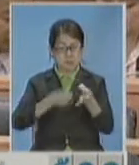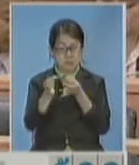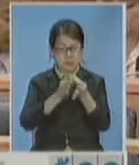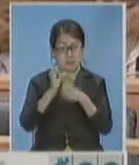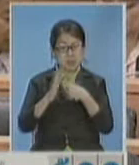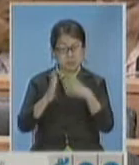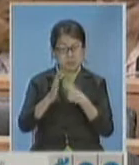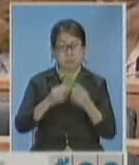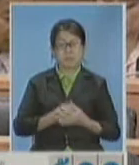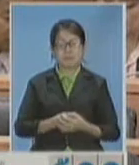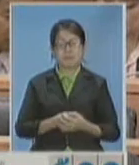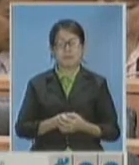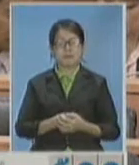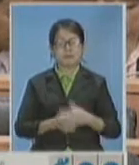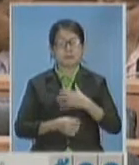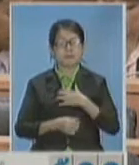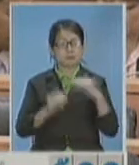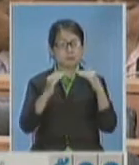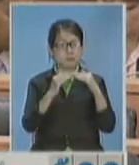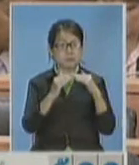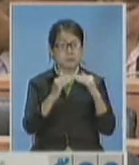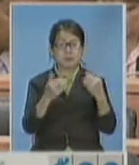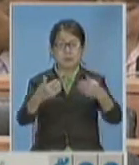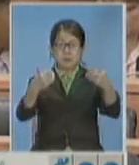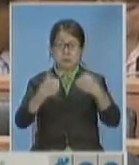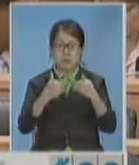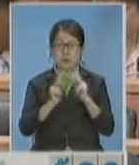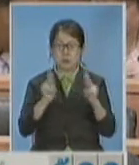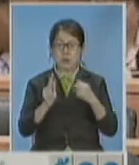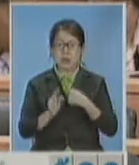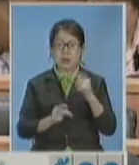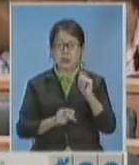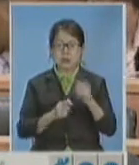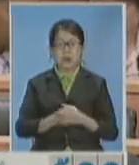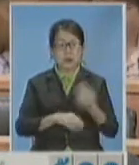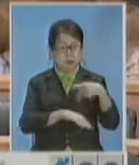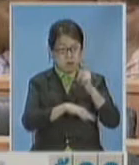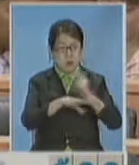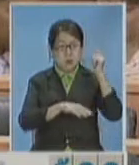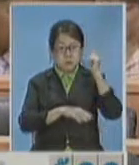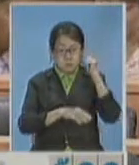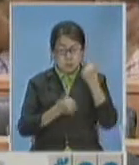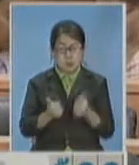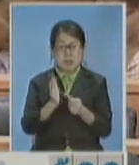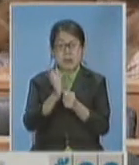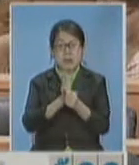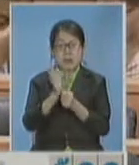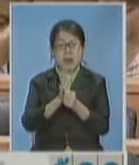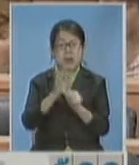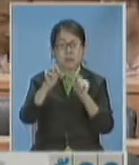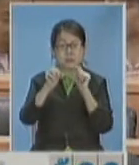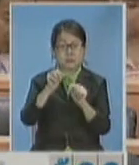มในการที่ผมขออนุญาตใช้สิทธิ์พาดพิงท่านประธานที่เคารพครับประเด็นการแปรยติในมาตรา3เนี่ย